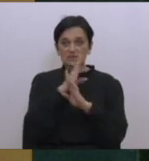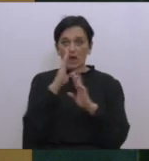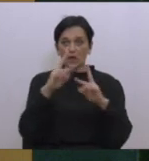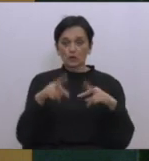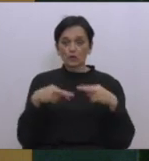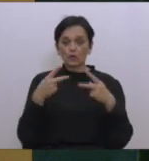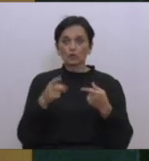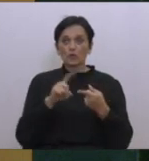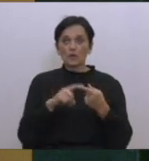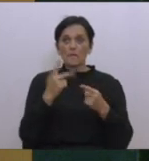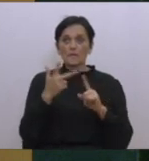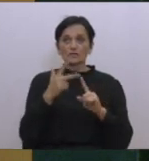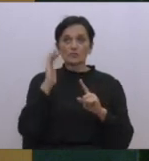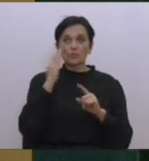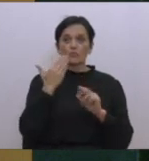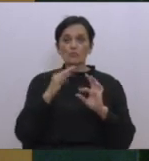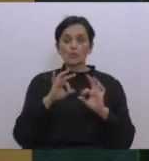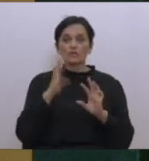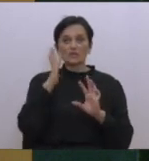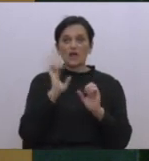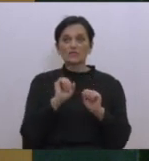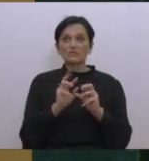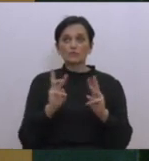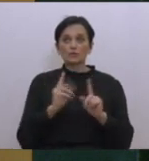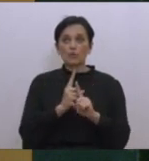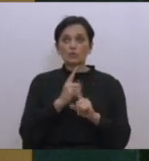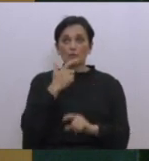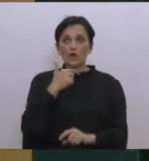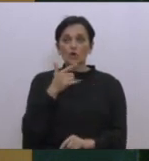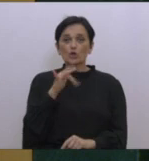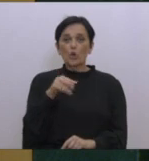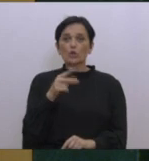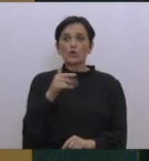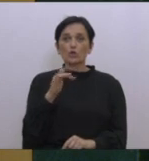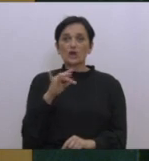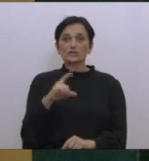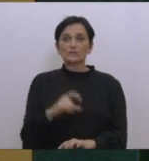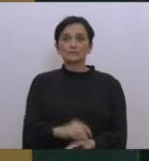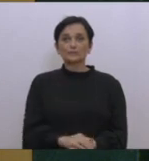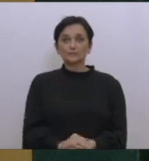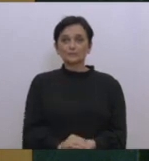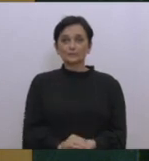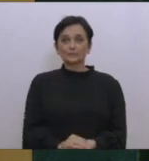ცვლილების შეტანის შესახებ მესამე მოსმენით მოხსენებული თავდაცვის მინისტრის მოადგილე ბატონი გრიგოლ გიორგაძე.